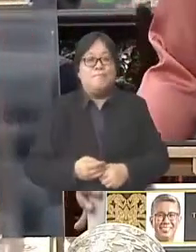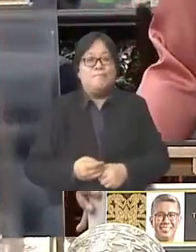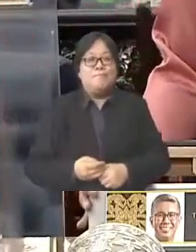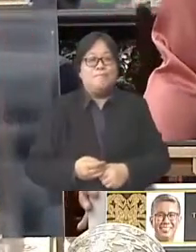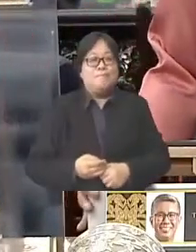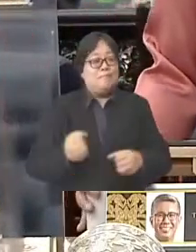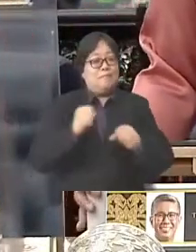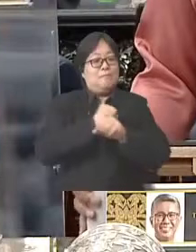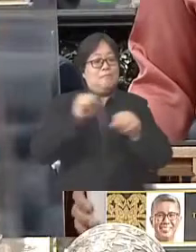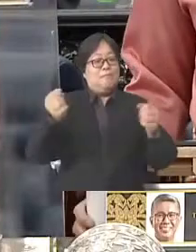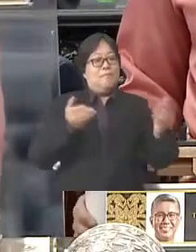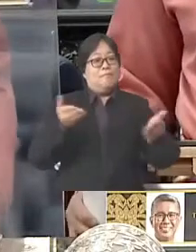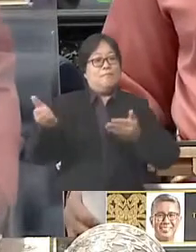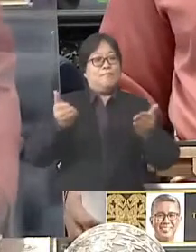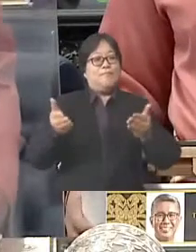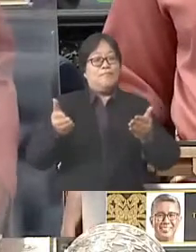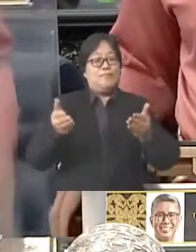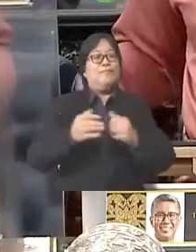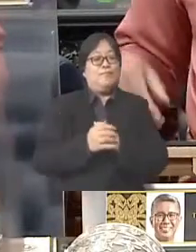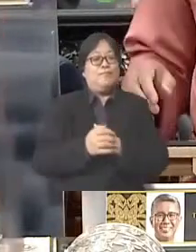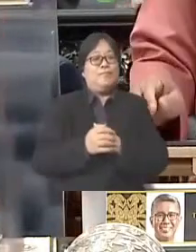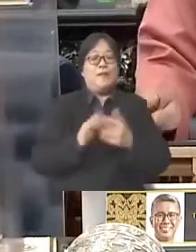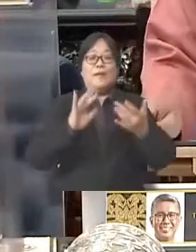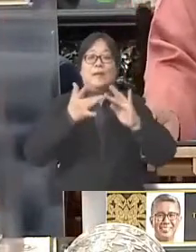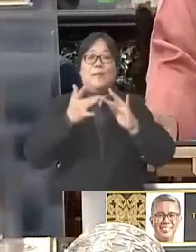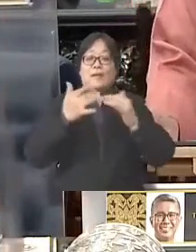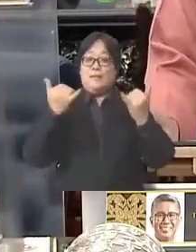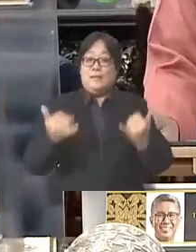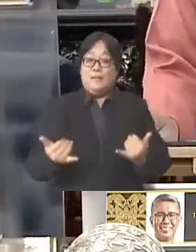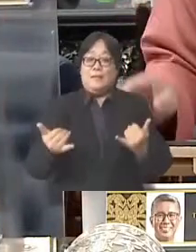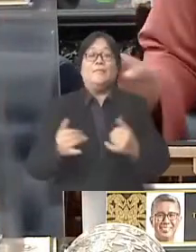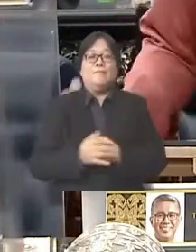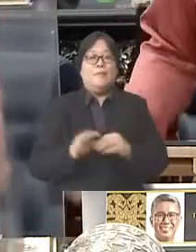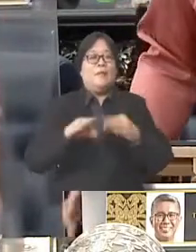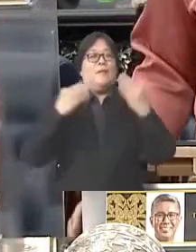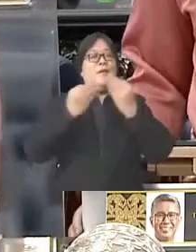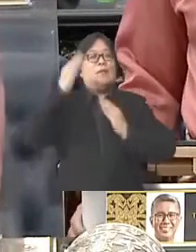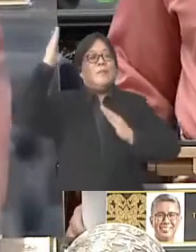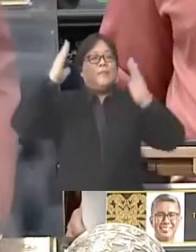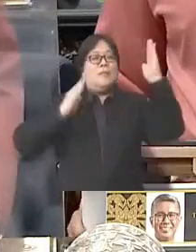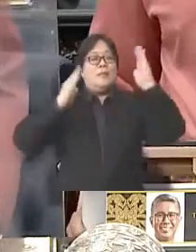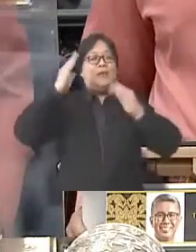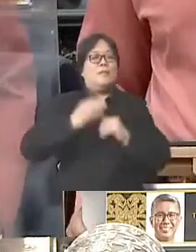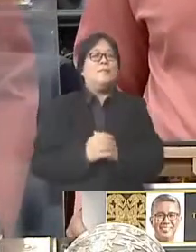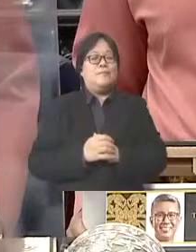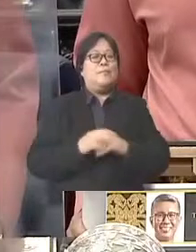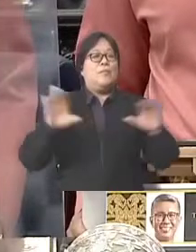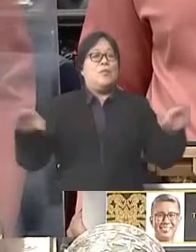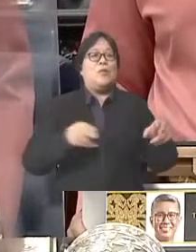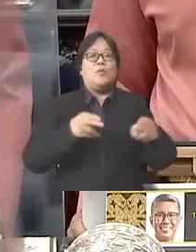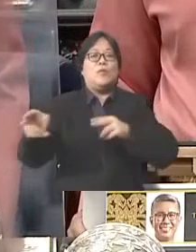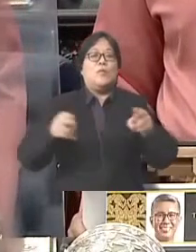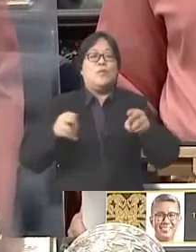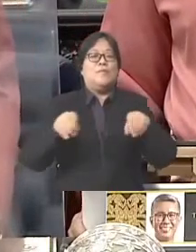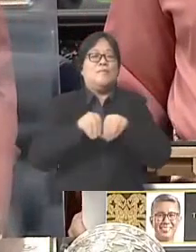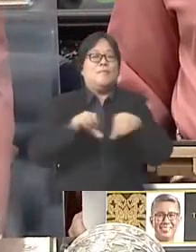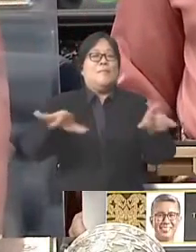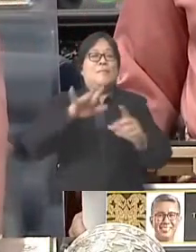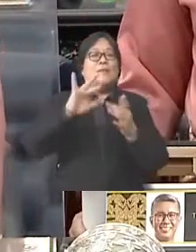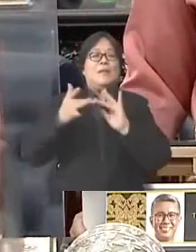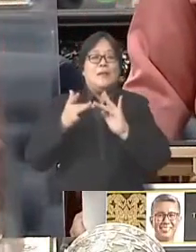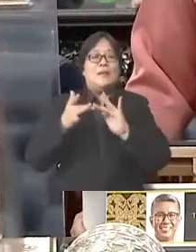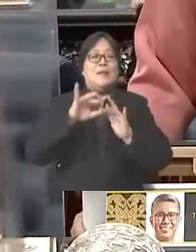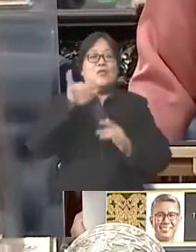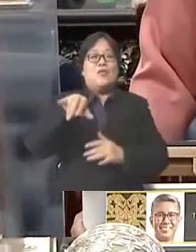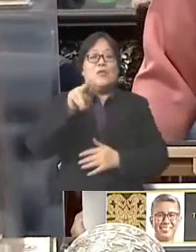dalam menyediakan kemudahan jalur grup dan lebat terkini kepada keluarga Malaysia pelaksanaan inisiatif jalinan disitu